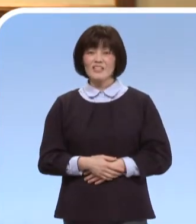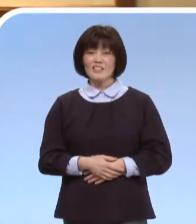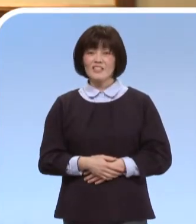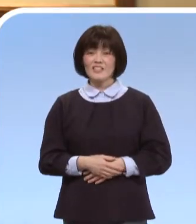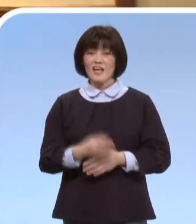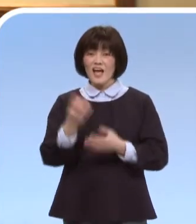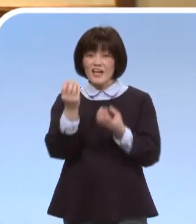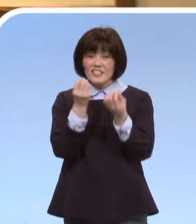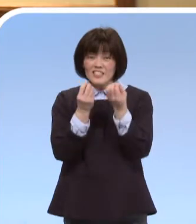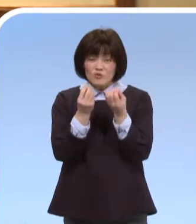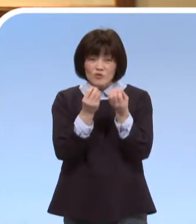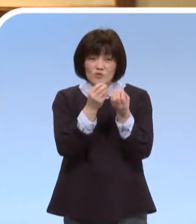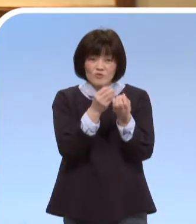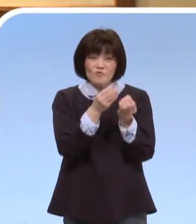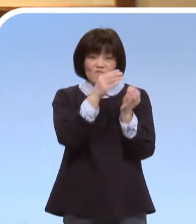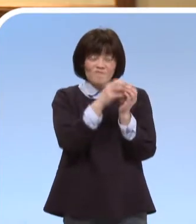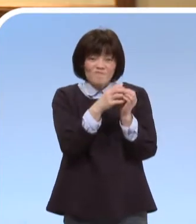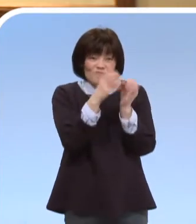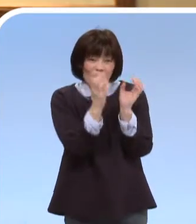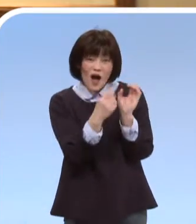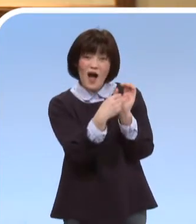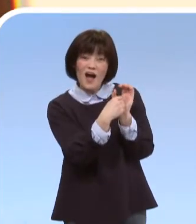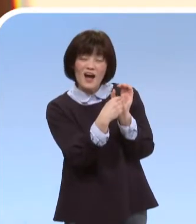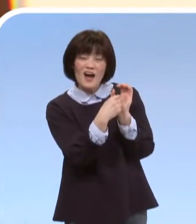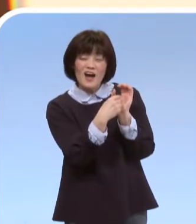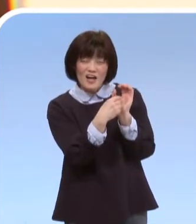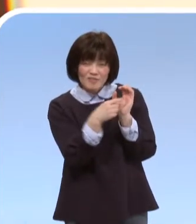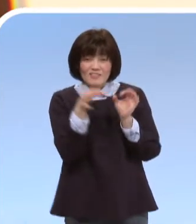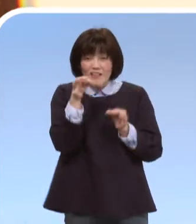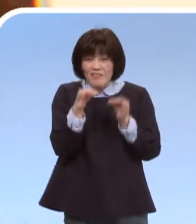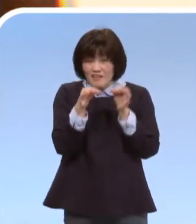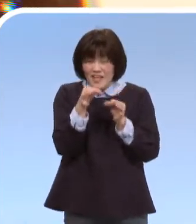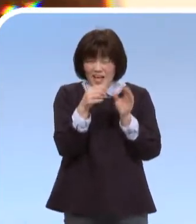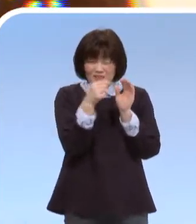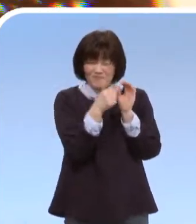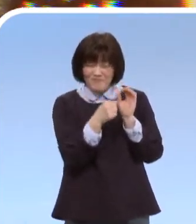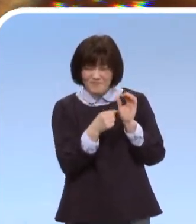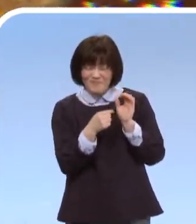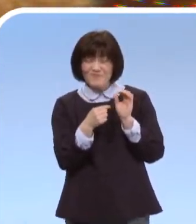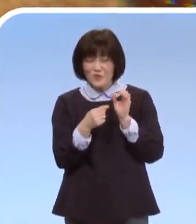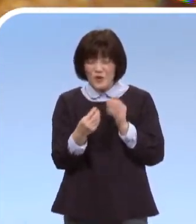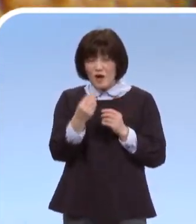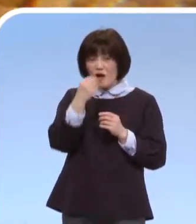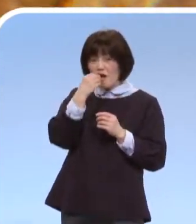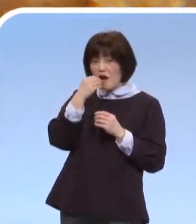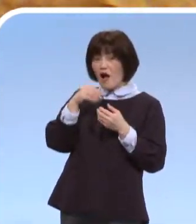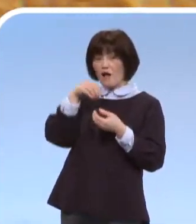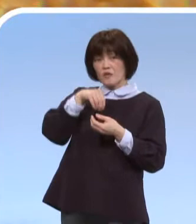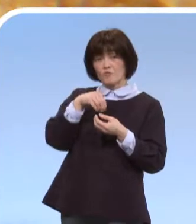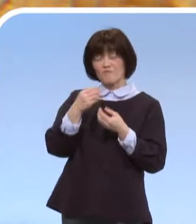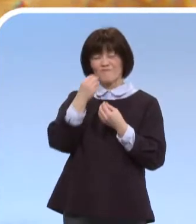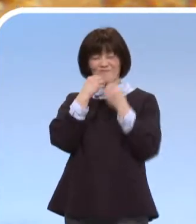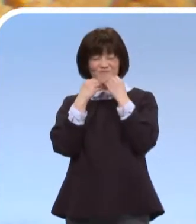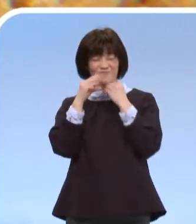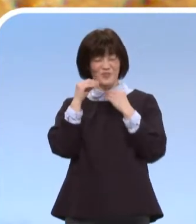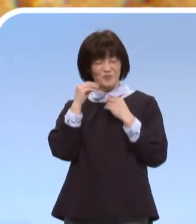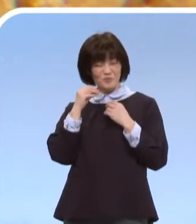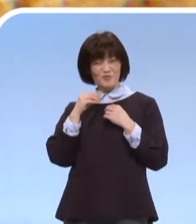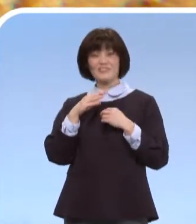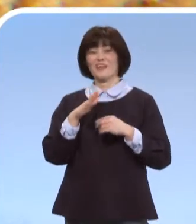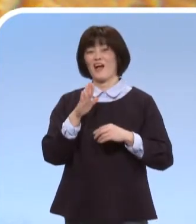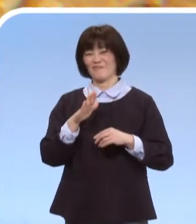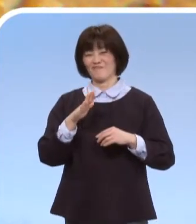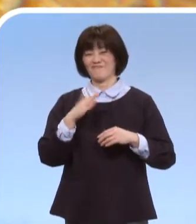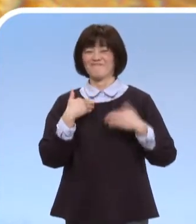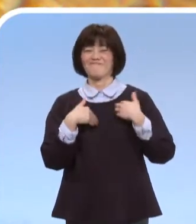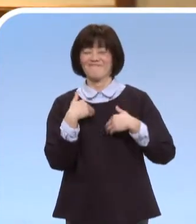クのミンチをしっかりと練り合わせてありますので、ふっくらとしたケーキの食感の中にイチジクが弾けてプチプチという食